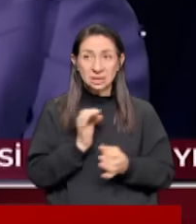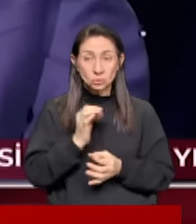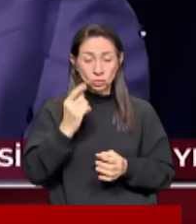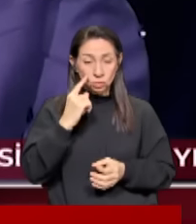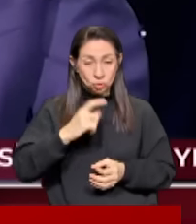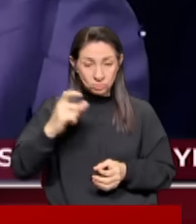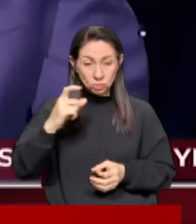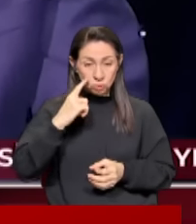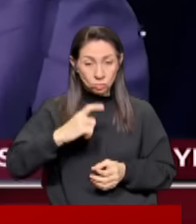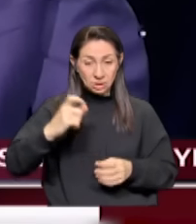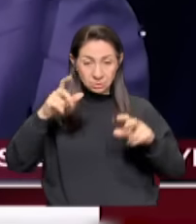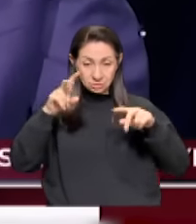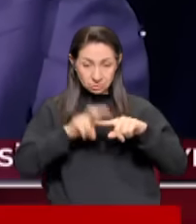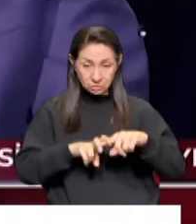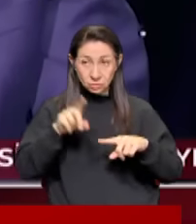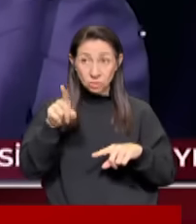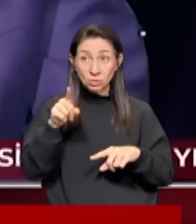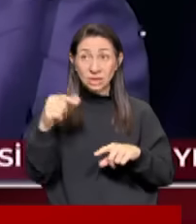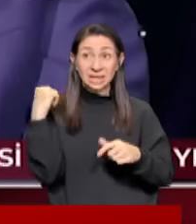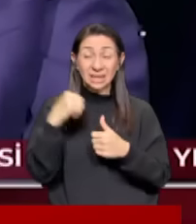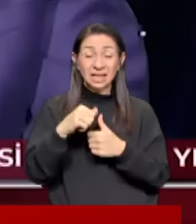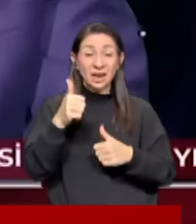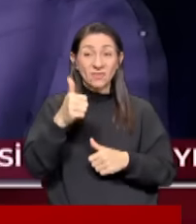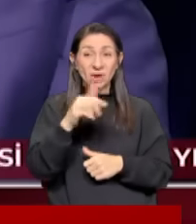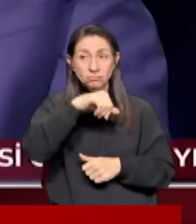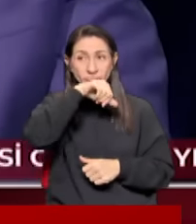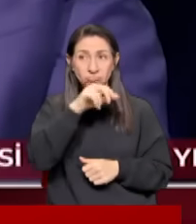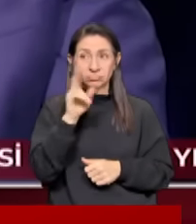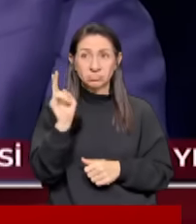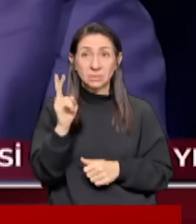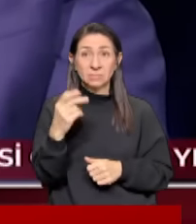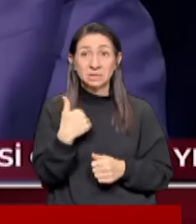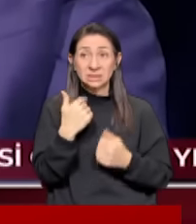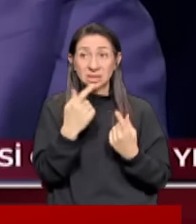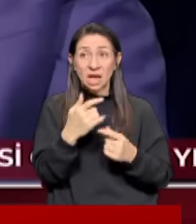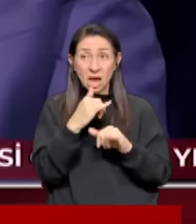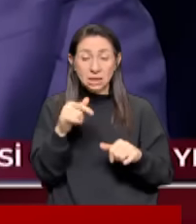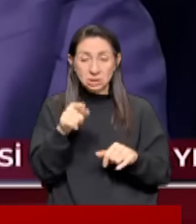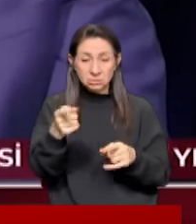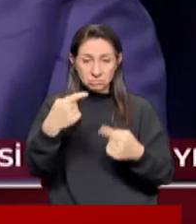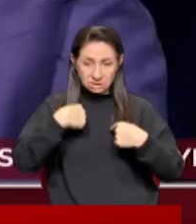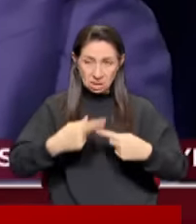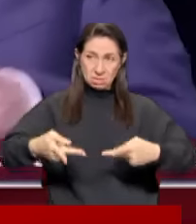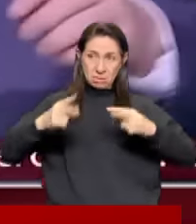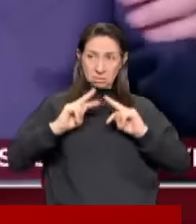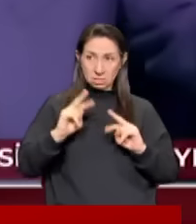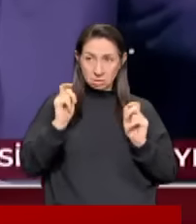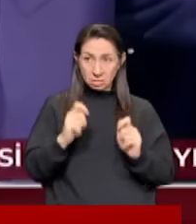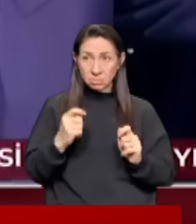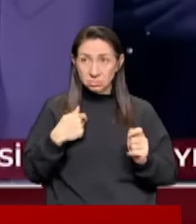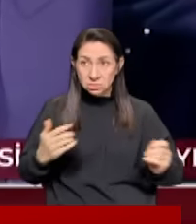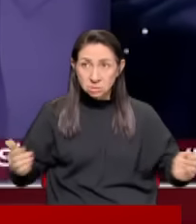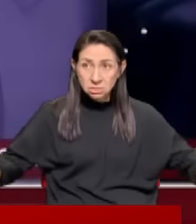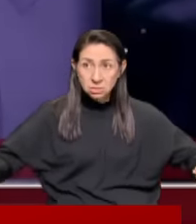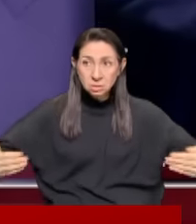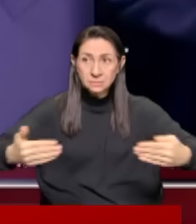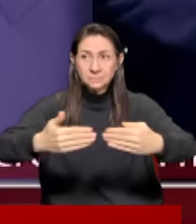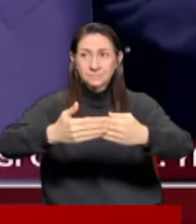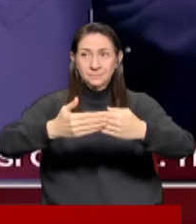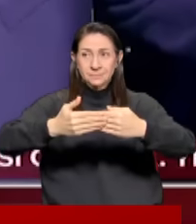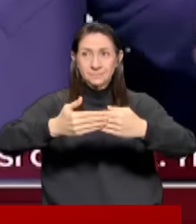Cumhurbaşkanı Cumhurbaşkanlığı makamında oturuyorsa bu Yeniden Refah Partisi'nin sayesinde. Biz de dedik ki aynı şeyi bu sefer siz bize yapın. Biz sizi de kolumuzun